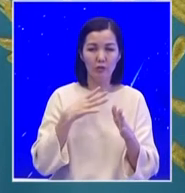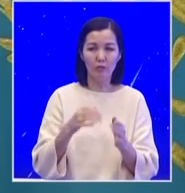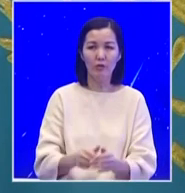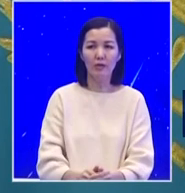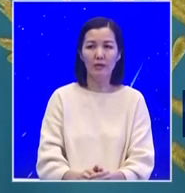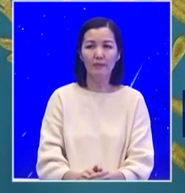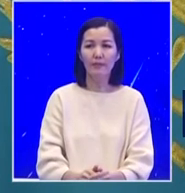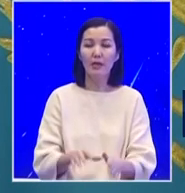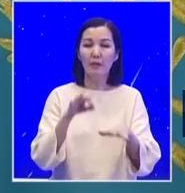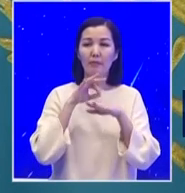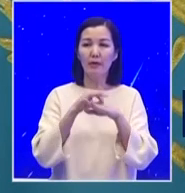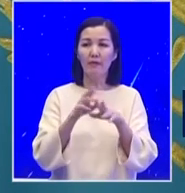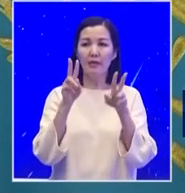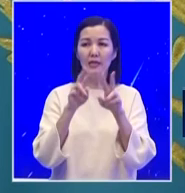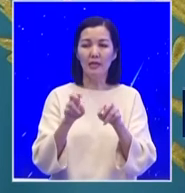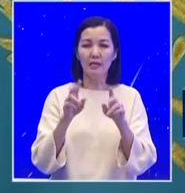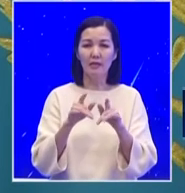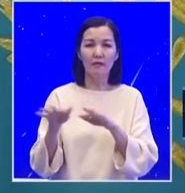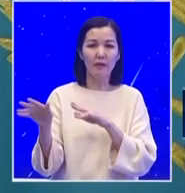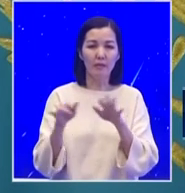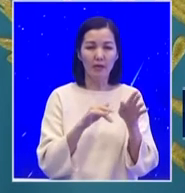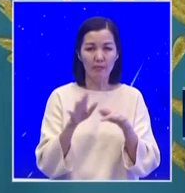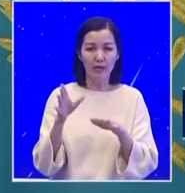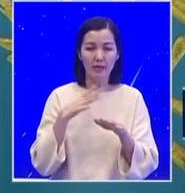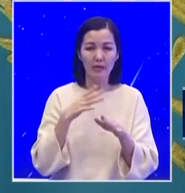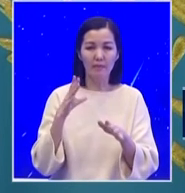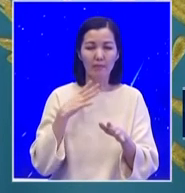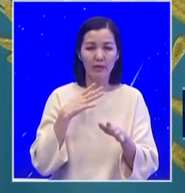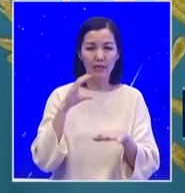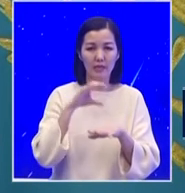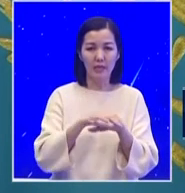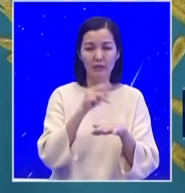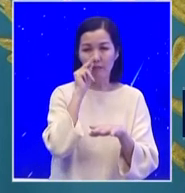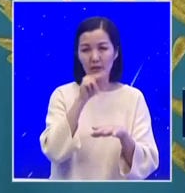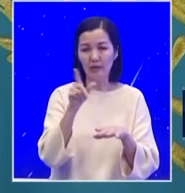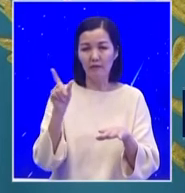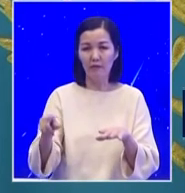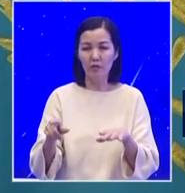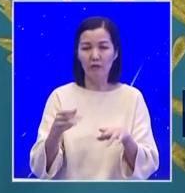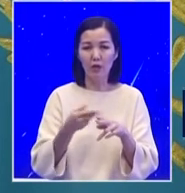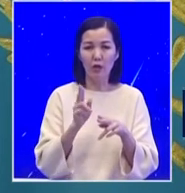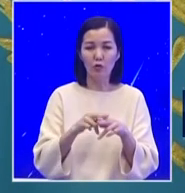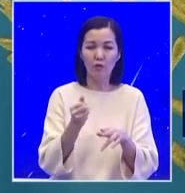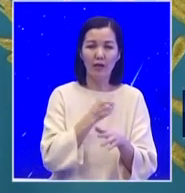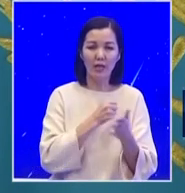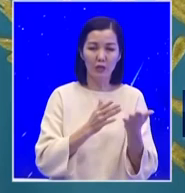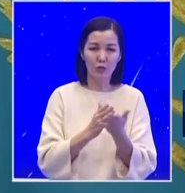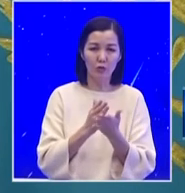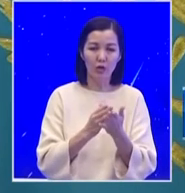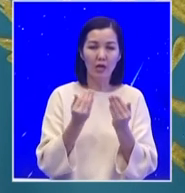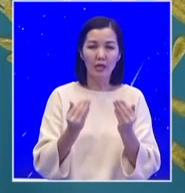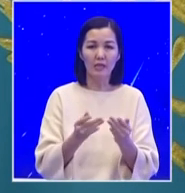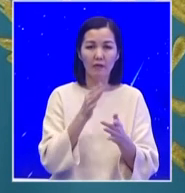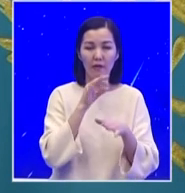В ходе проведения оперативно-розыскных мероприятий был установлен и задержан подозреваемый, который оказался военнослужащим. В настоящее